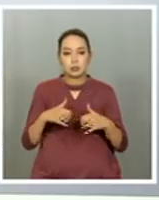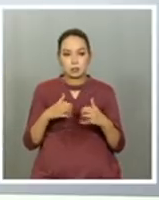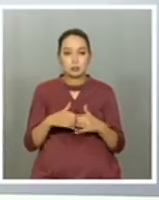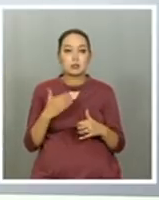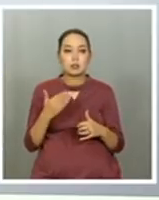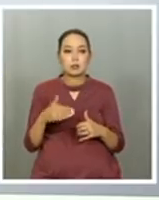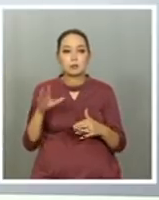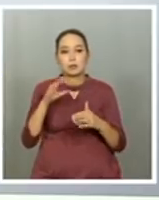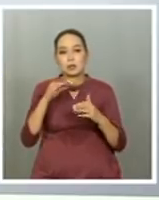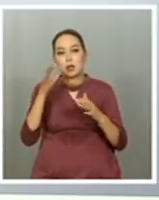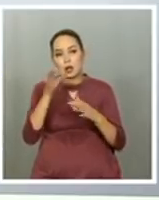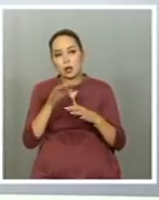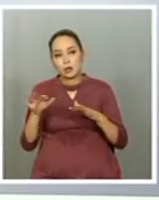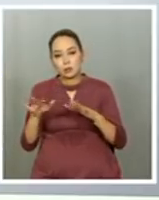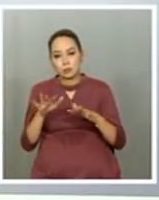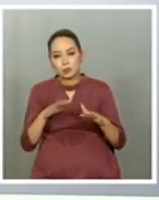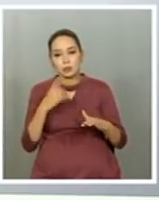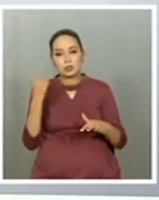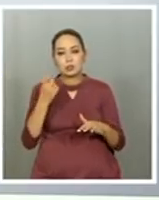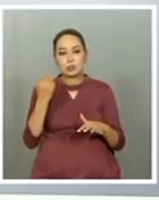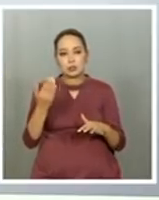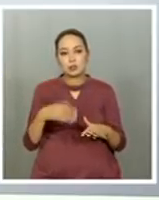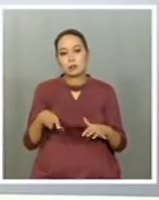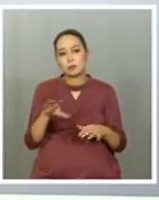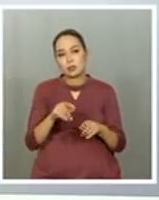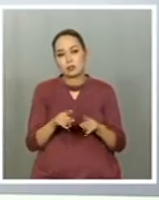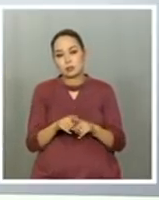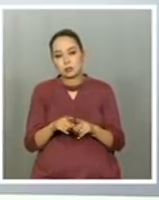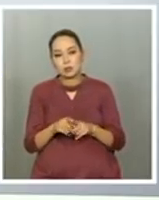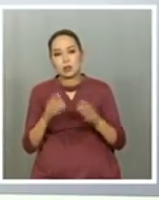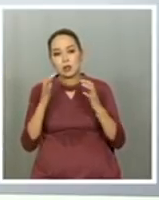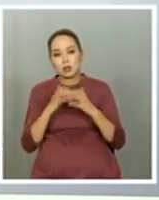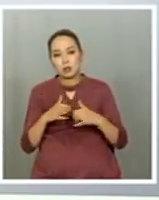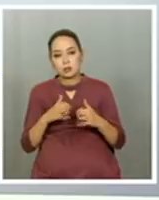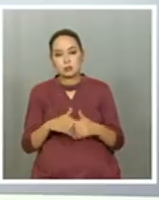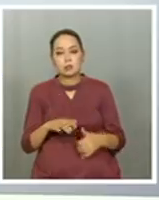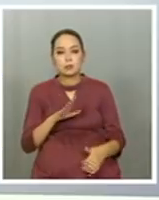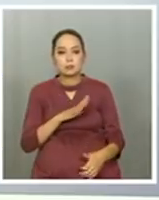және олардың шаруашылық мамандығы жайында қарастырған болатынбыз.